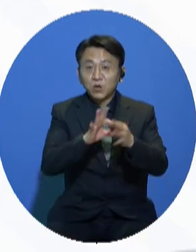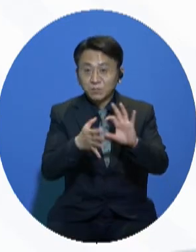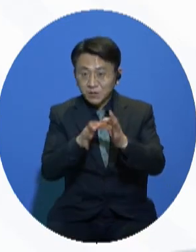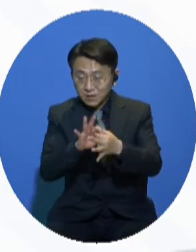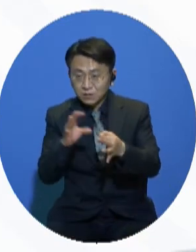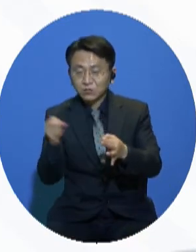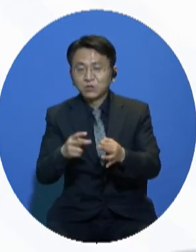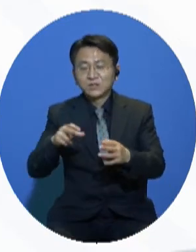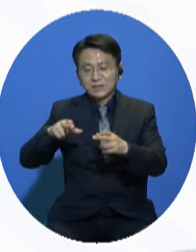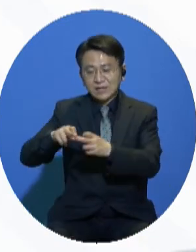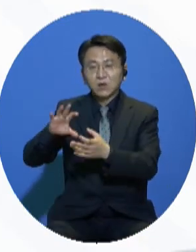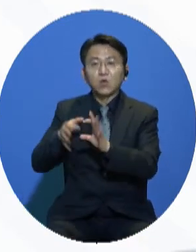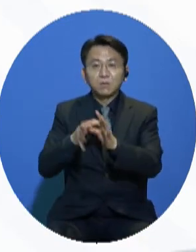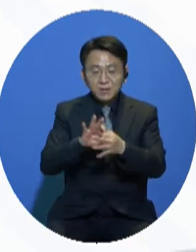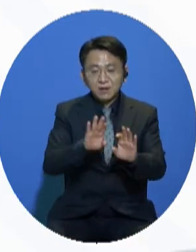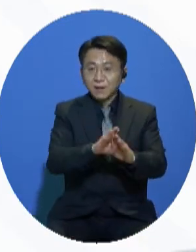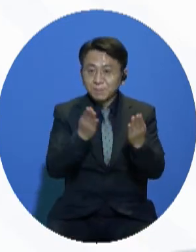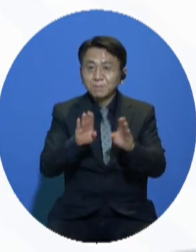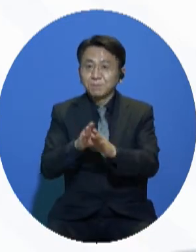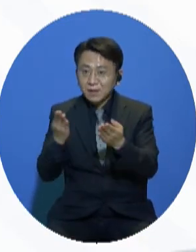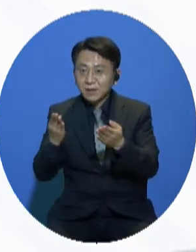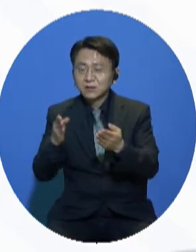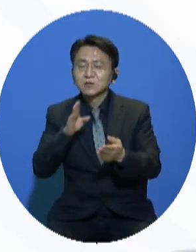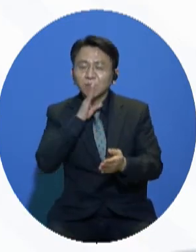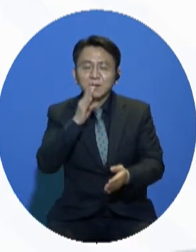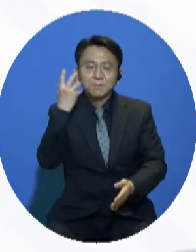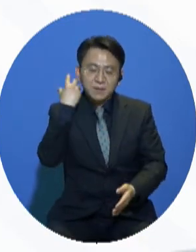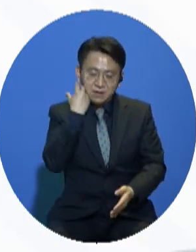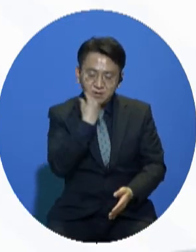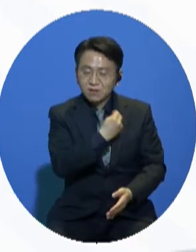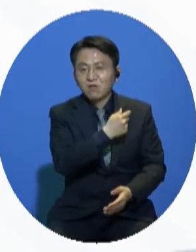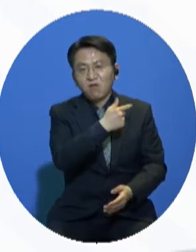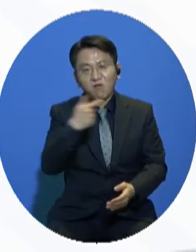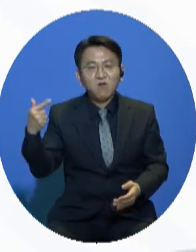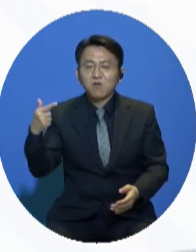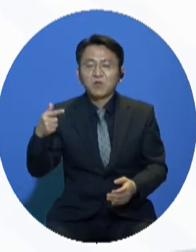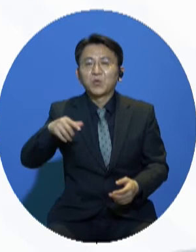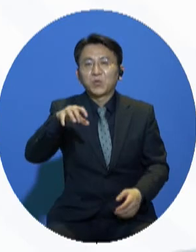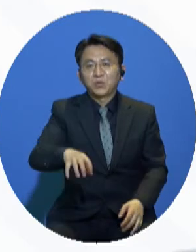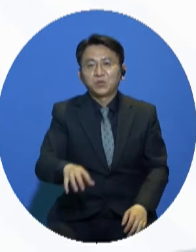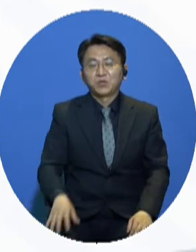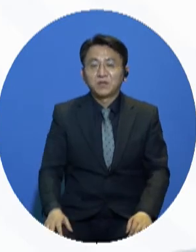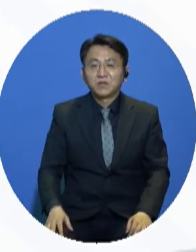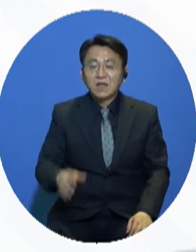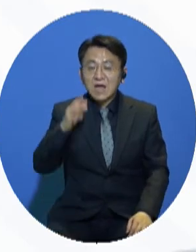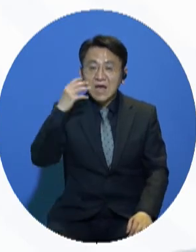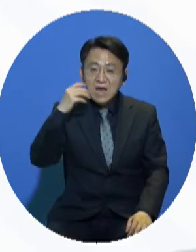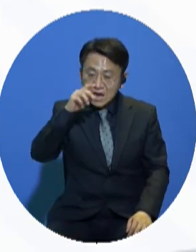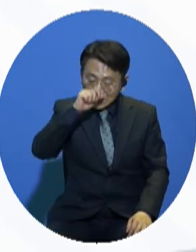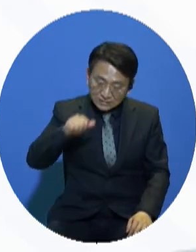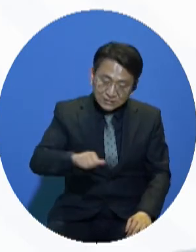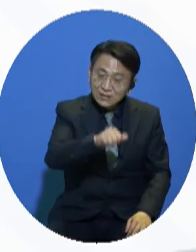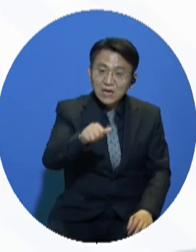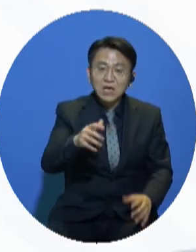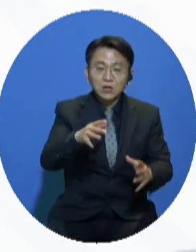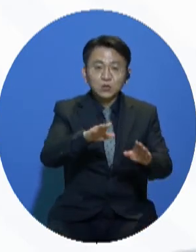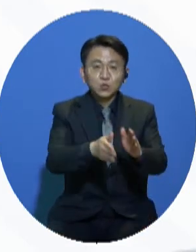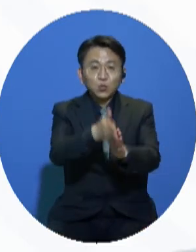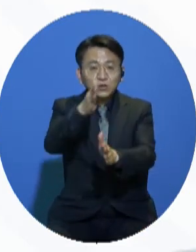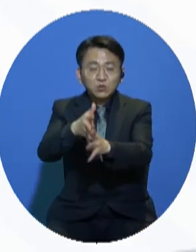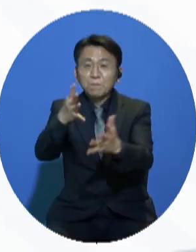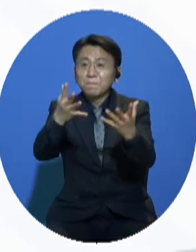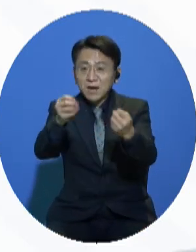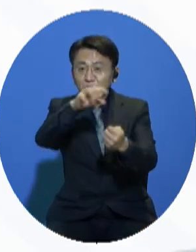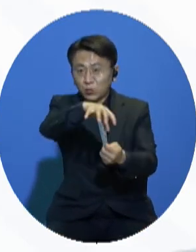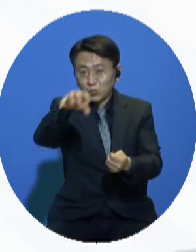올림픽과 패럴림픽을 개최하는 것에 있어서 아주 매력적인 지역이 되고 있고 아시아의 많은 도시들이 또 앞으로